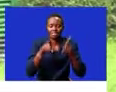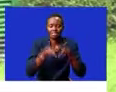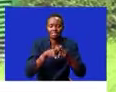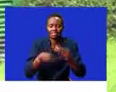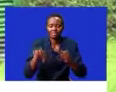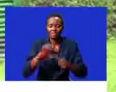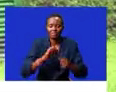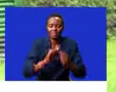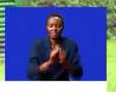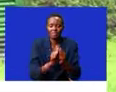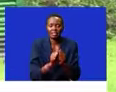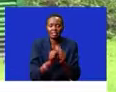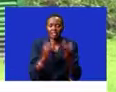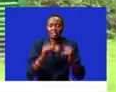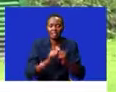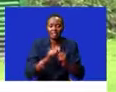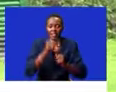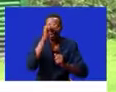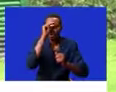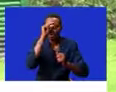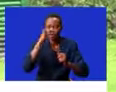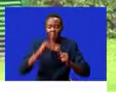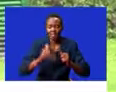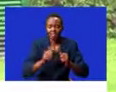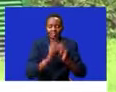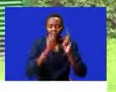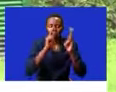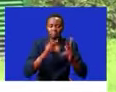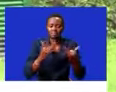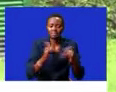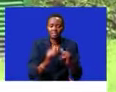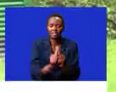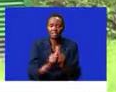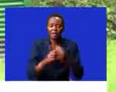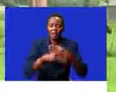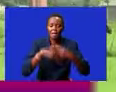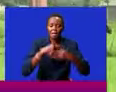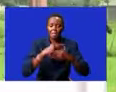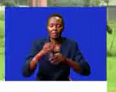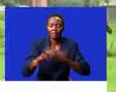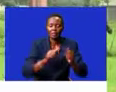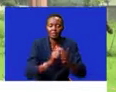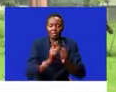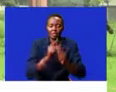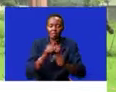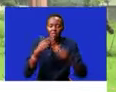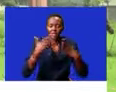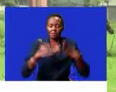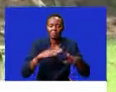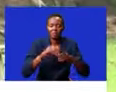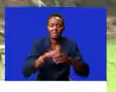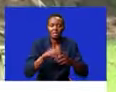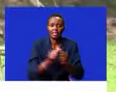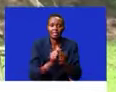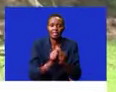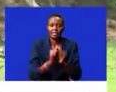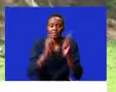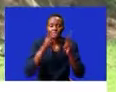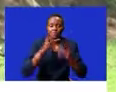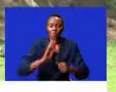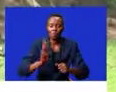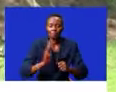mar alwora, piny owacho mar kaunti ma Kisumu nogero chiro ne johand aswekra e chiro mayudore sub kaunti ma Kisumu West